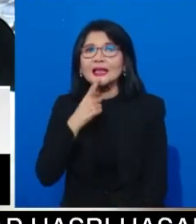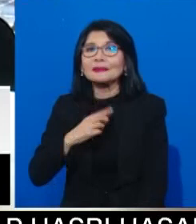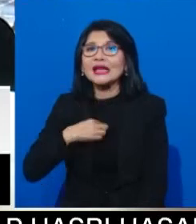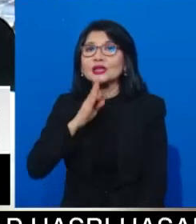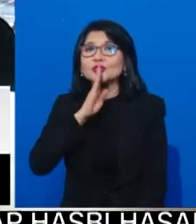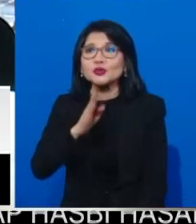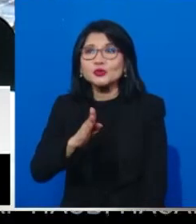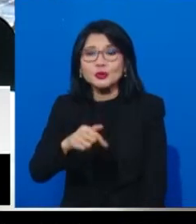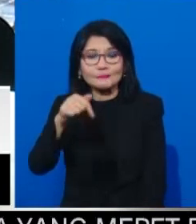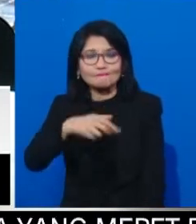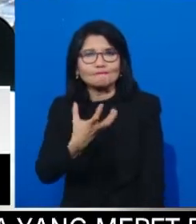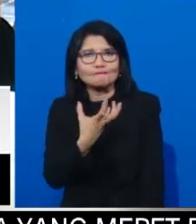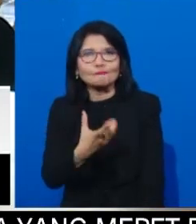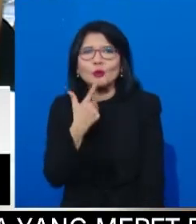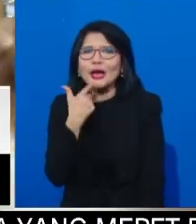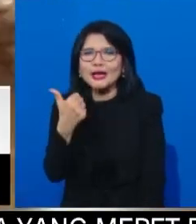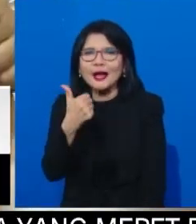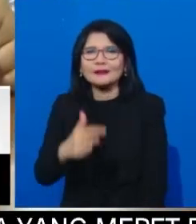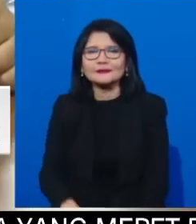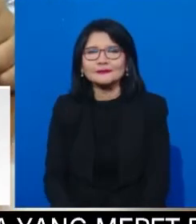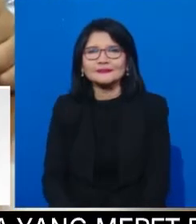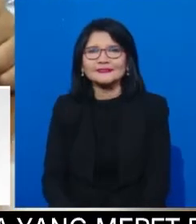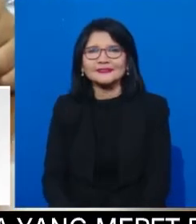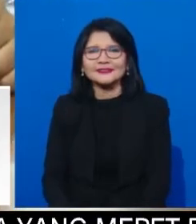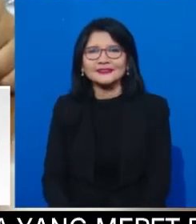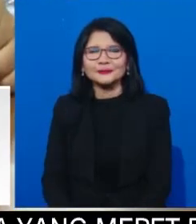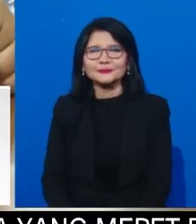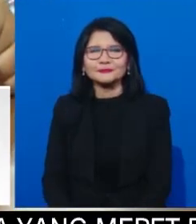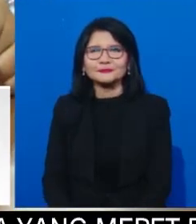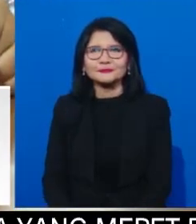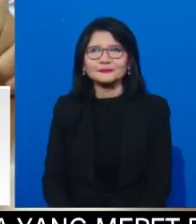meskipun polosan seperti ini, rasanya udah oke banget. Saya lanjut makan dulu ya.